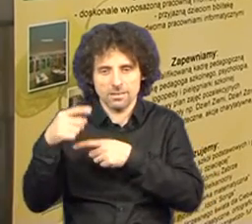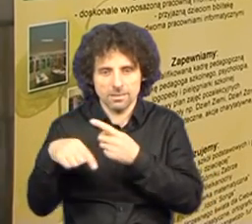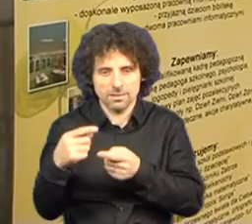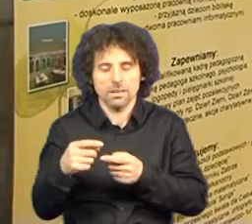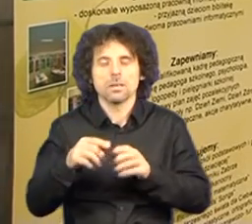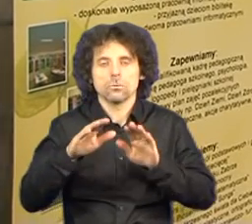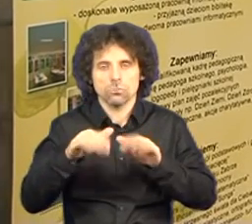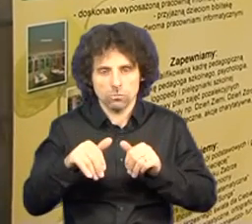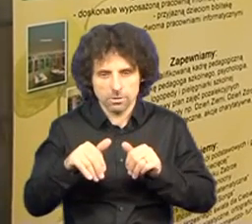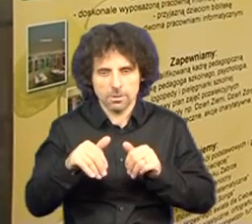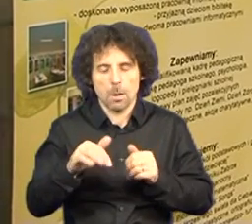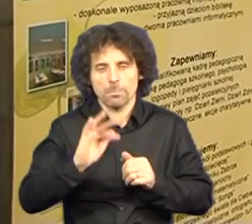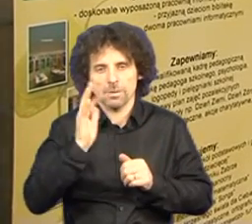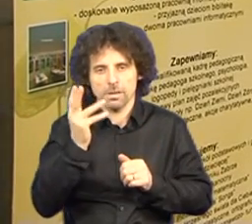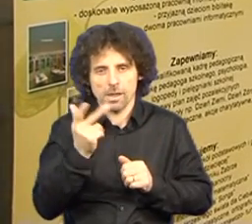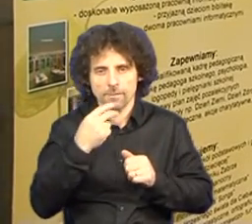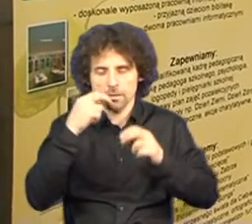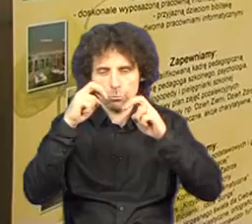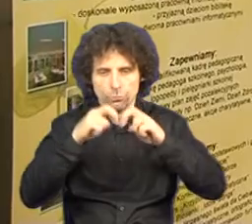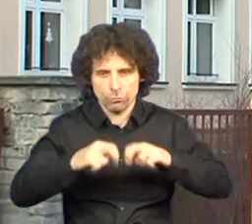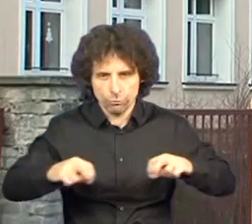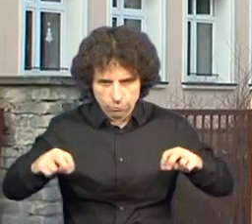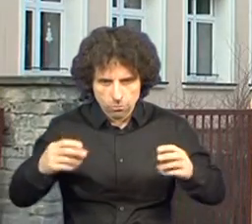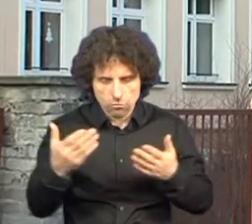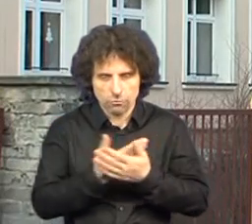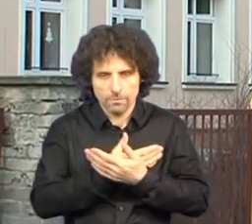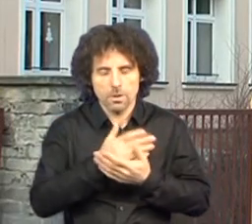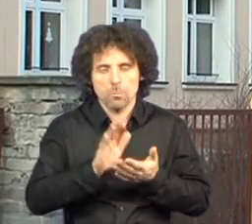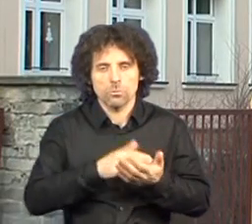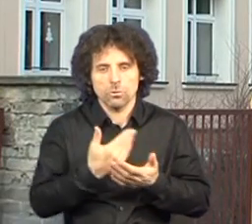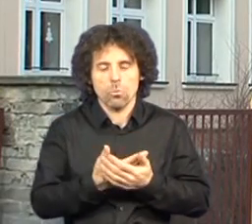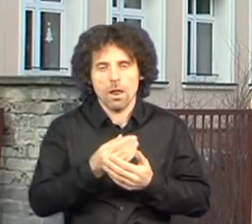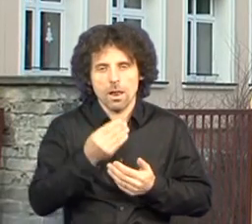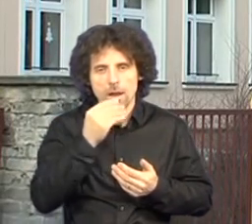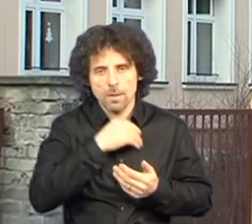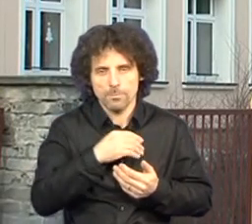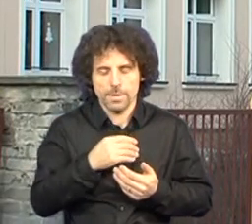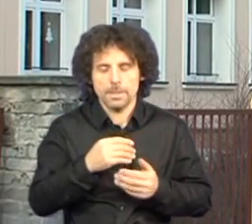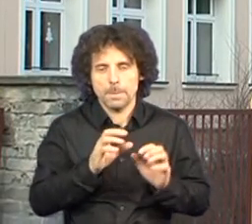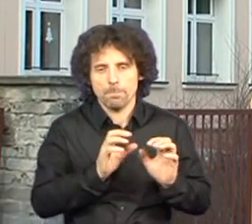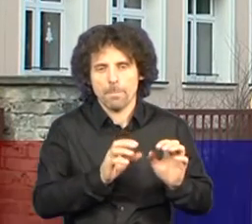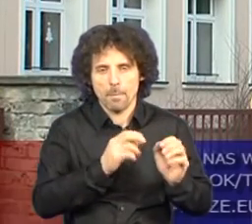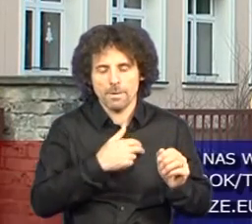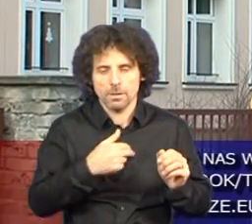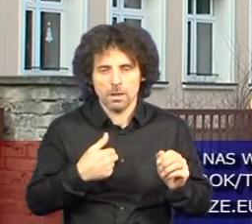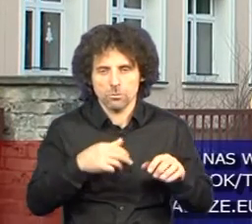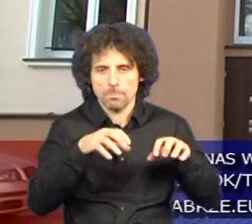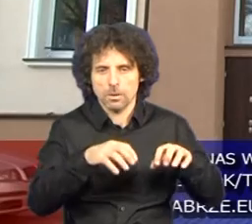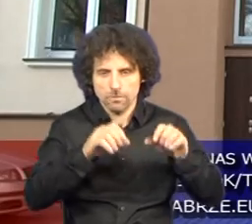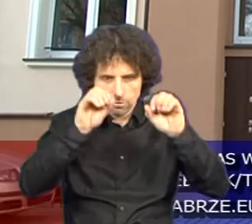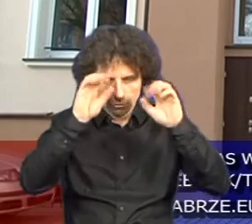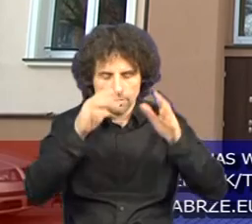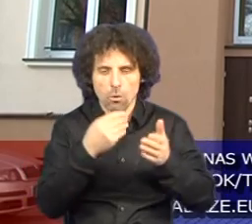została tak pięknie ztermomodernizowana, bo to jest przykład, że coraz lepiej dbamy o nasze placówki oświatowe.